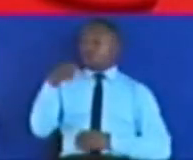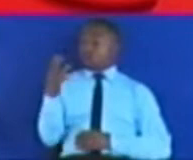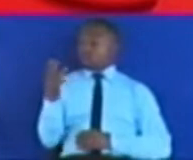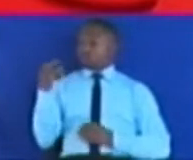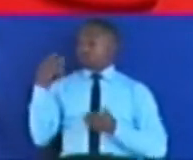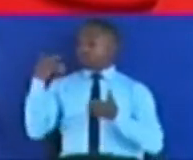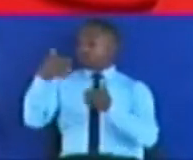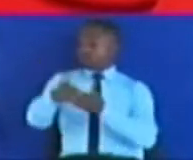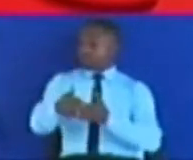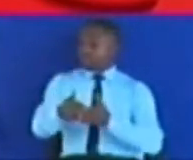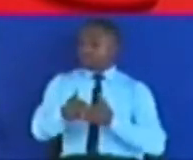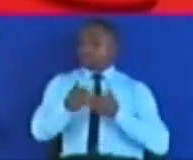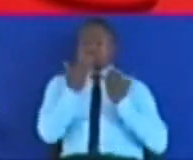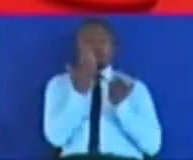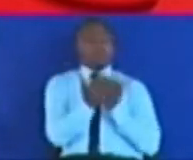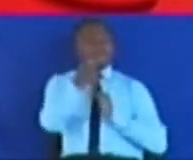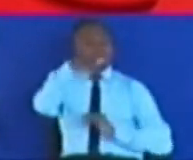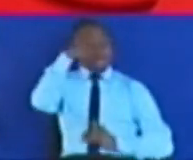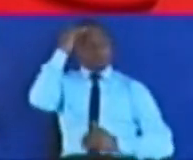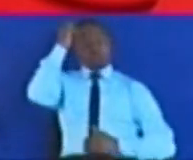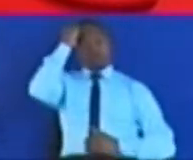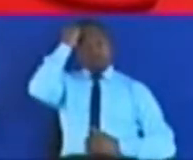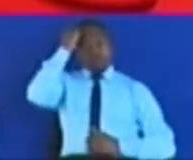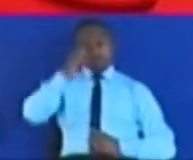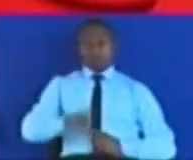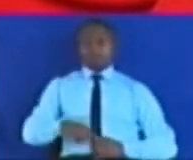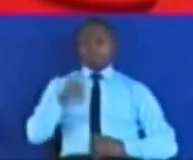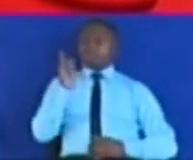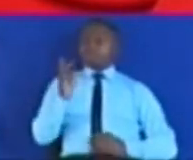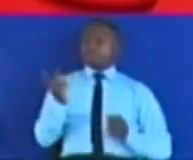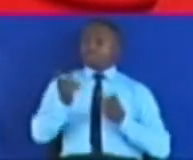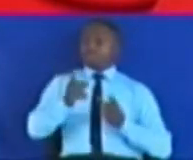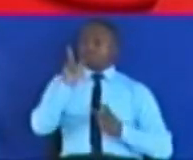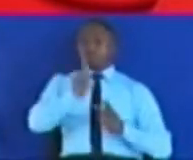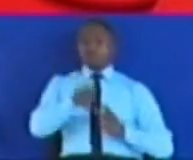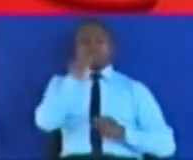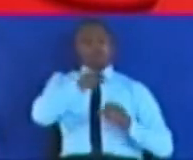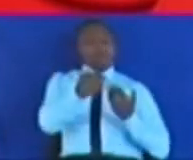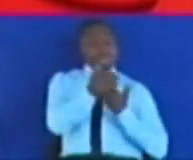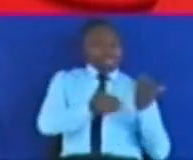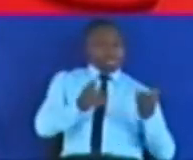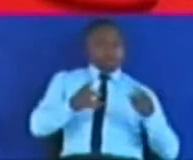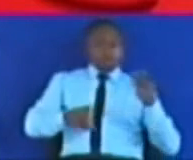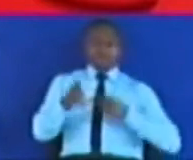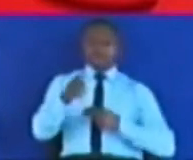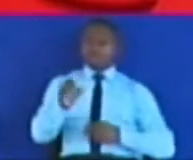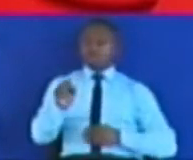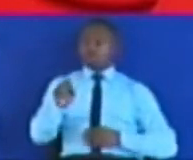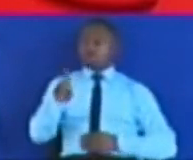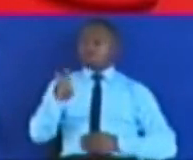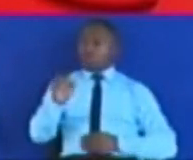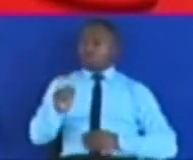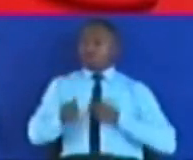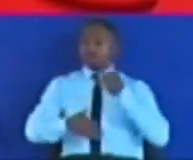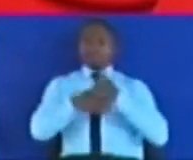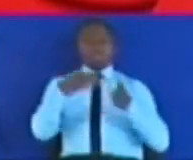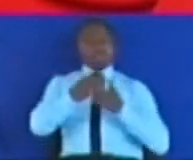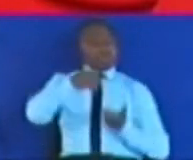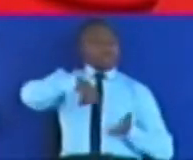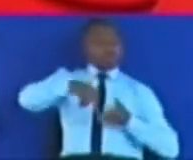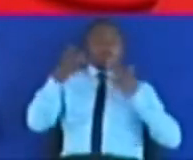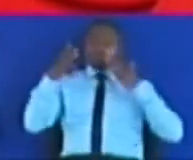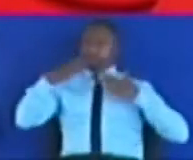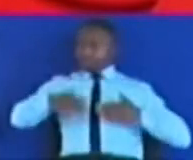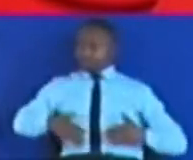Kwa hiyo tunaomba serikali iweze kukumbuka. Lakini kuna wananchi wa kata ya Solwa wamejenga kituo cha